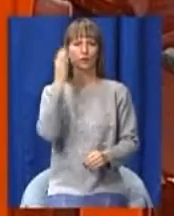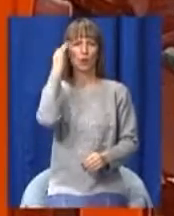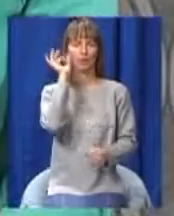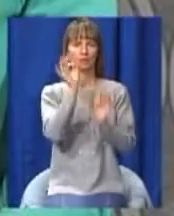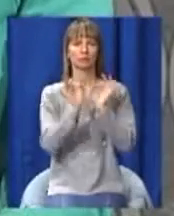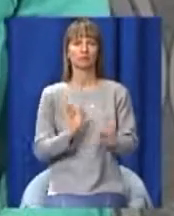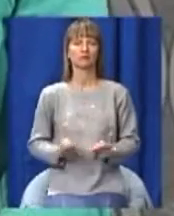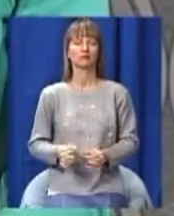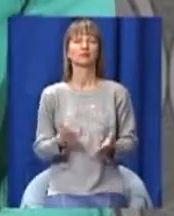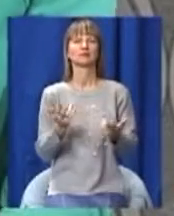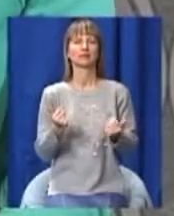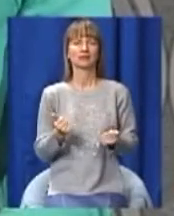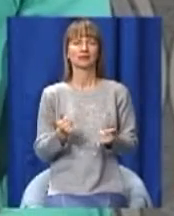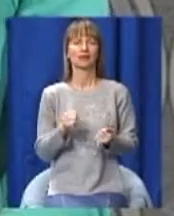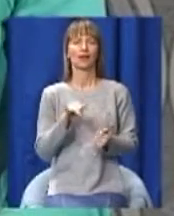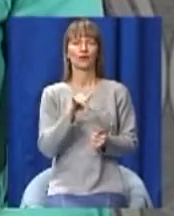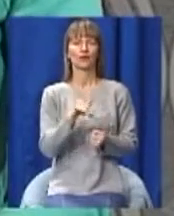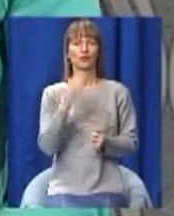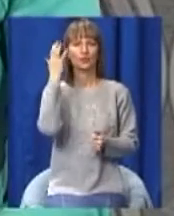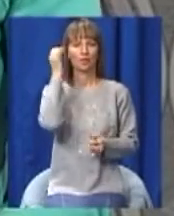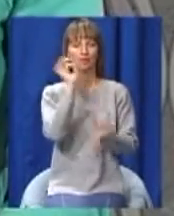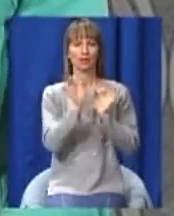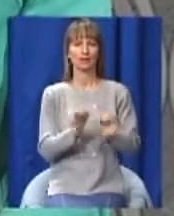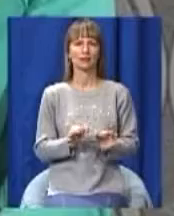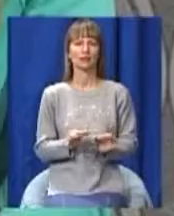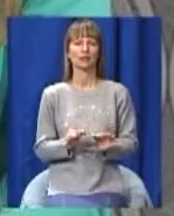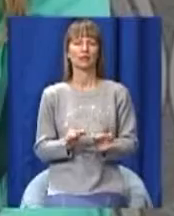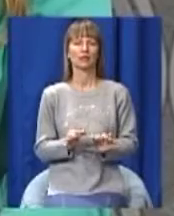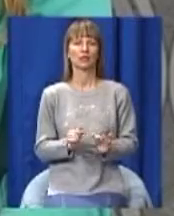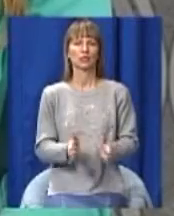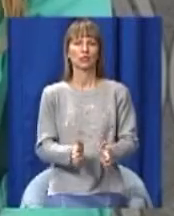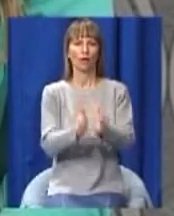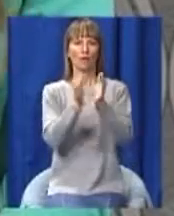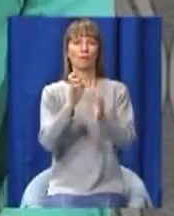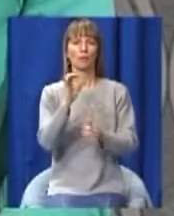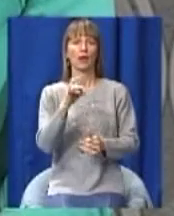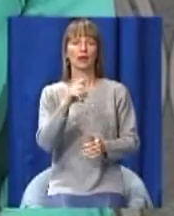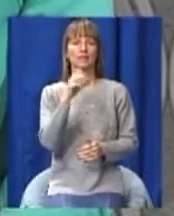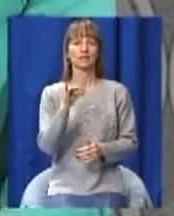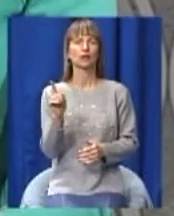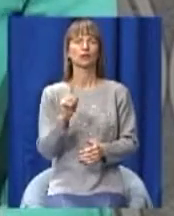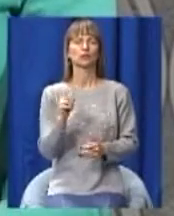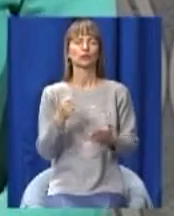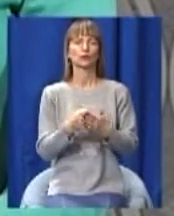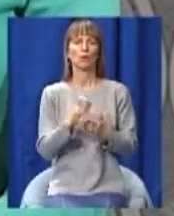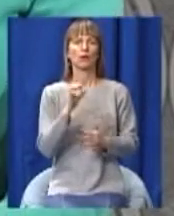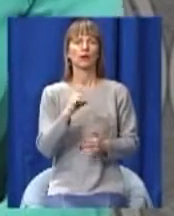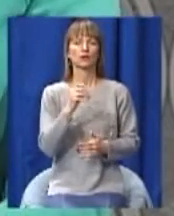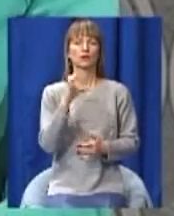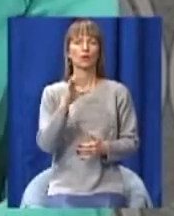пятна. Так, тобто плямисті в чорних цяточках стовбур берези. А от щодо березового соку,